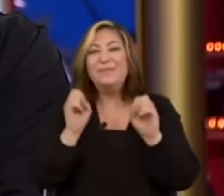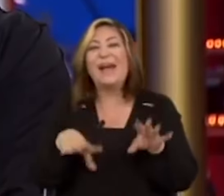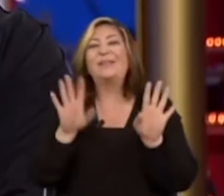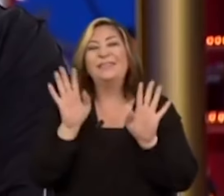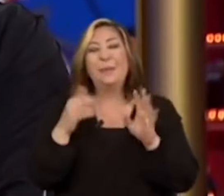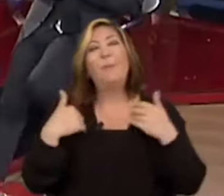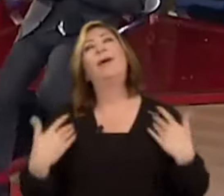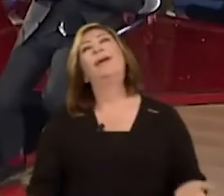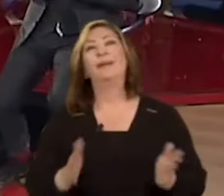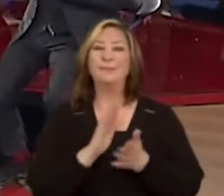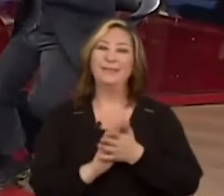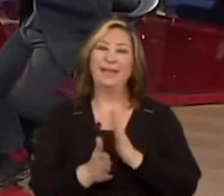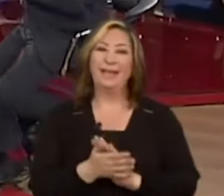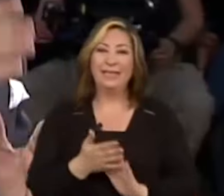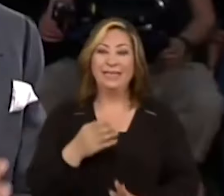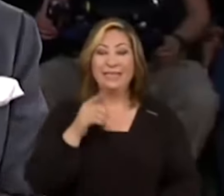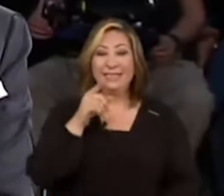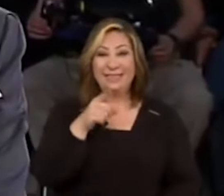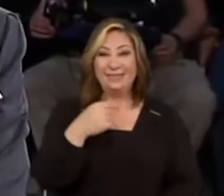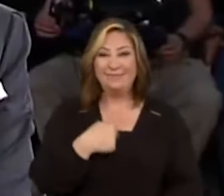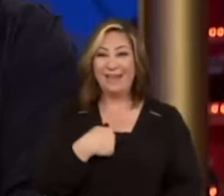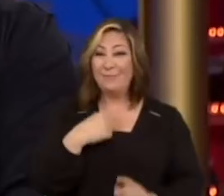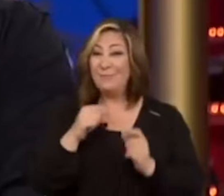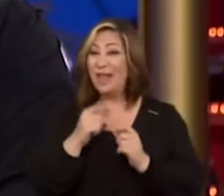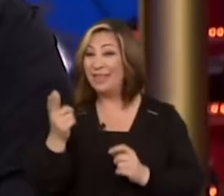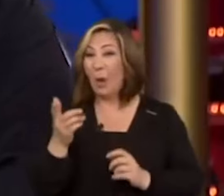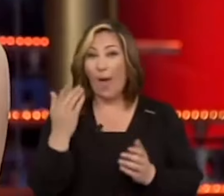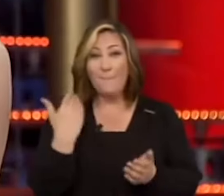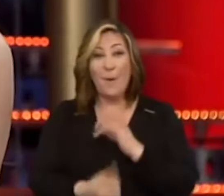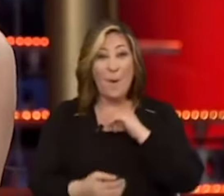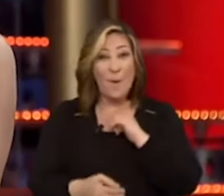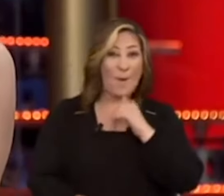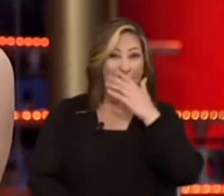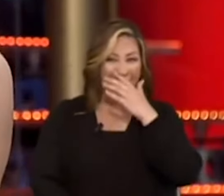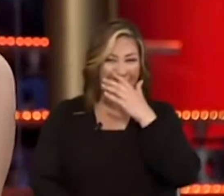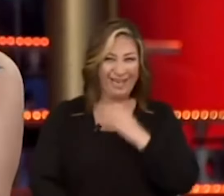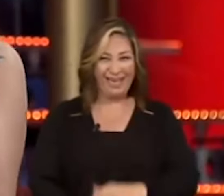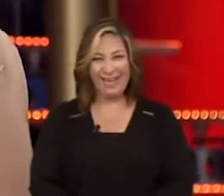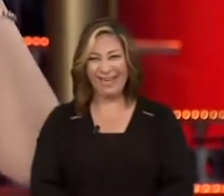Herhalde bayılırım ben kalırsam. Siz, ben, Bülent Serttaş. Abo. Abo.